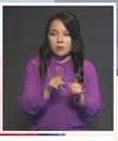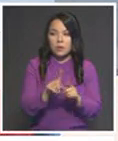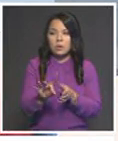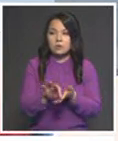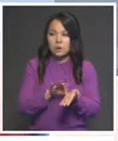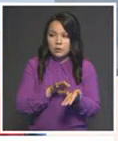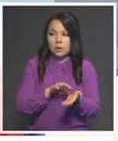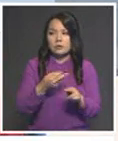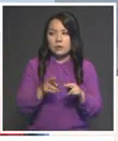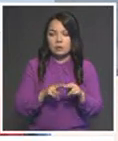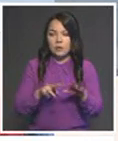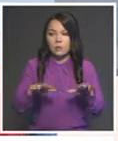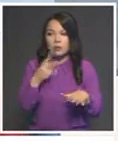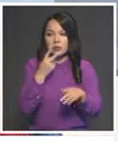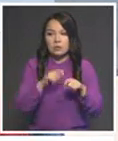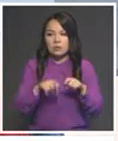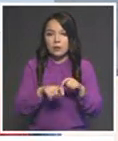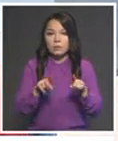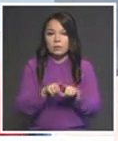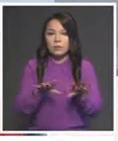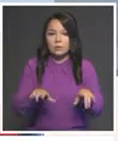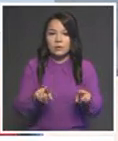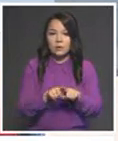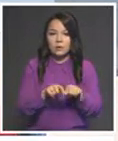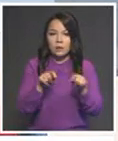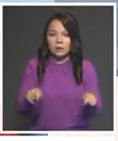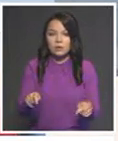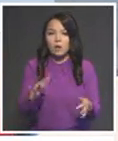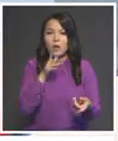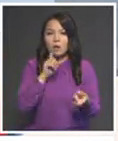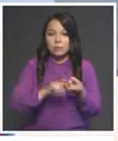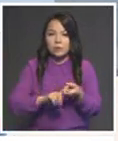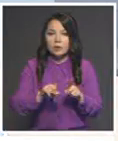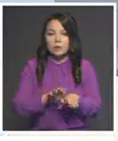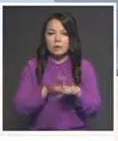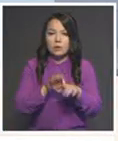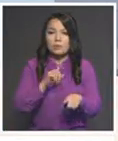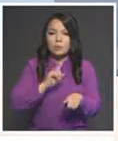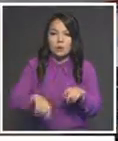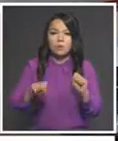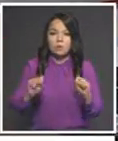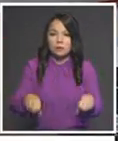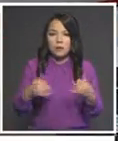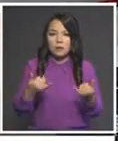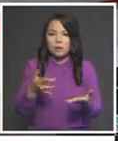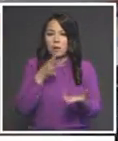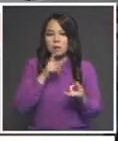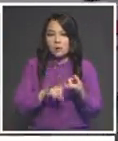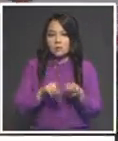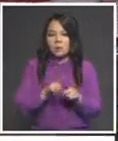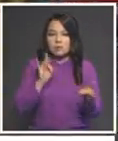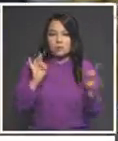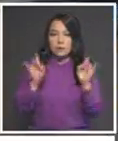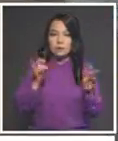жылдам және көрінетін. Алсан көрінетін дей боп, уақытынан ерекше тез жететін болды. Талап бойынша, дабыл